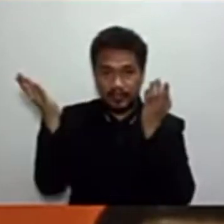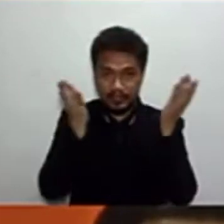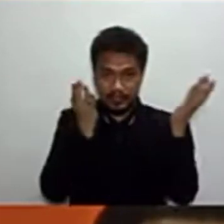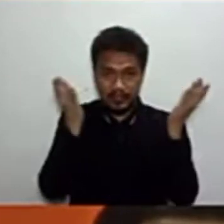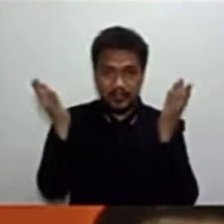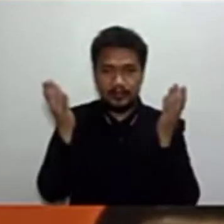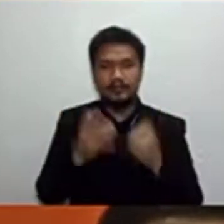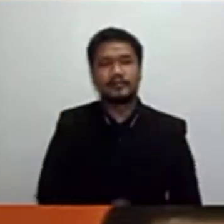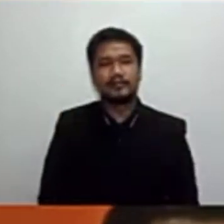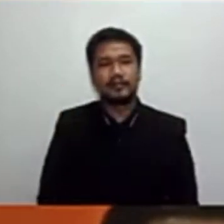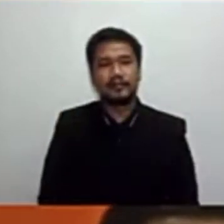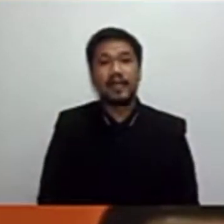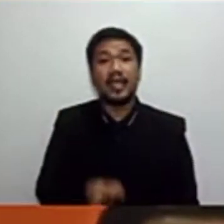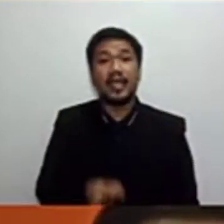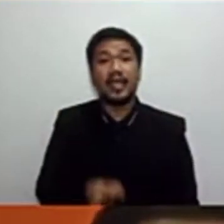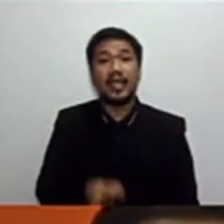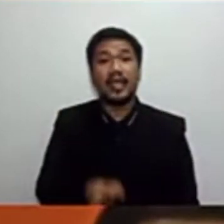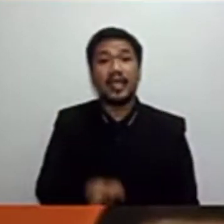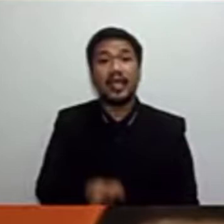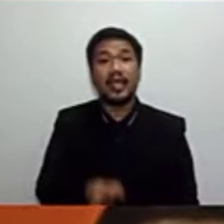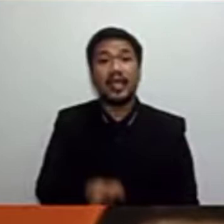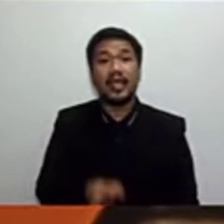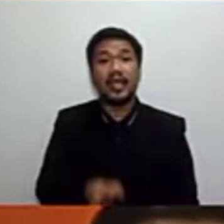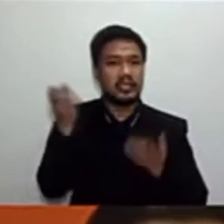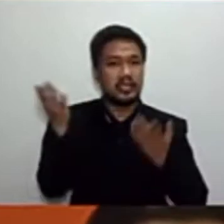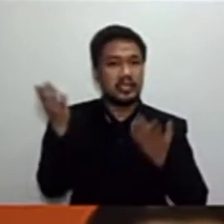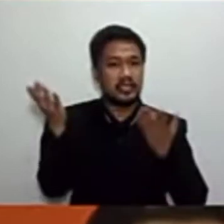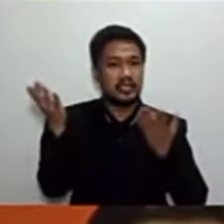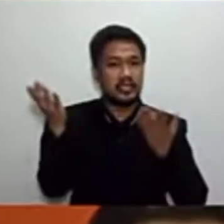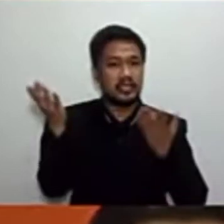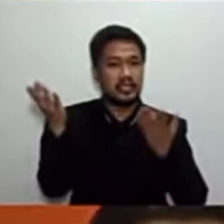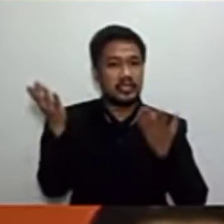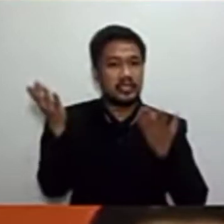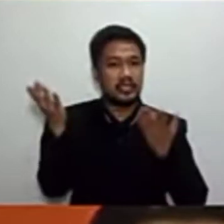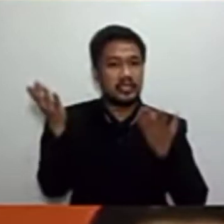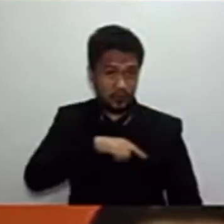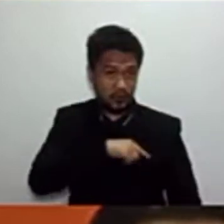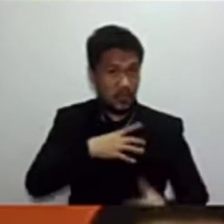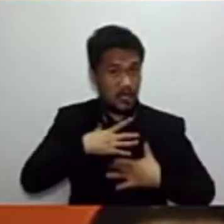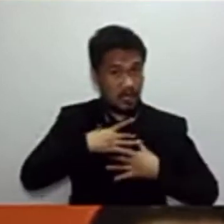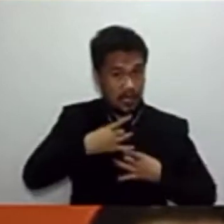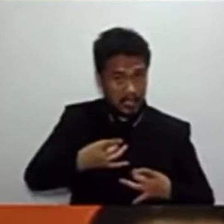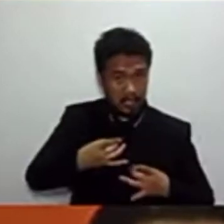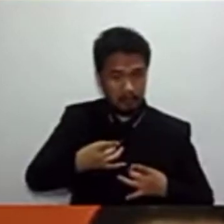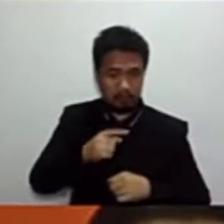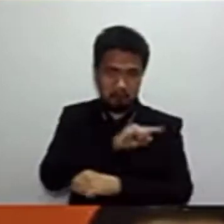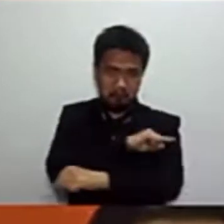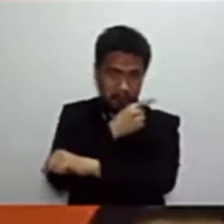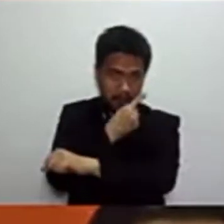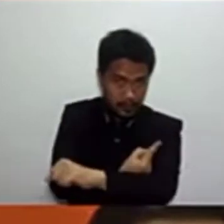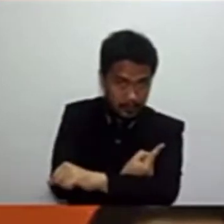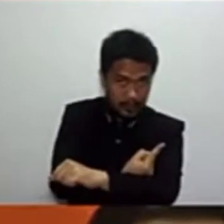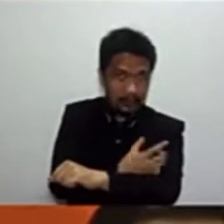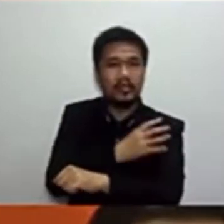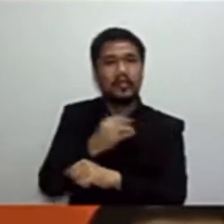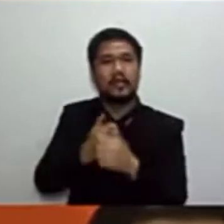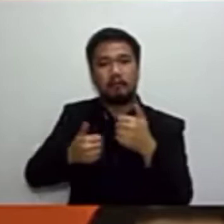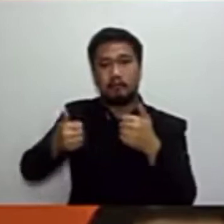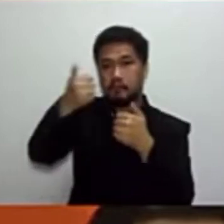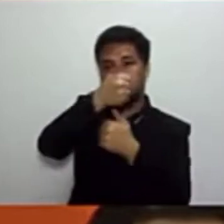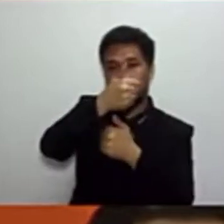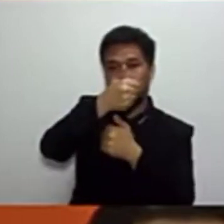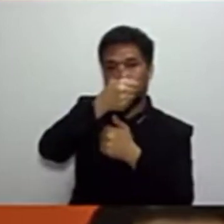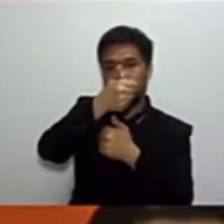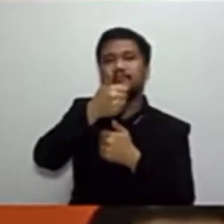Ang naglilingkod dahil gustong mabigyan ng posisyon at kapangyarihan